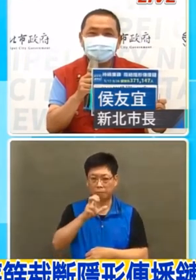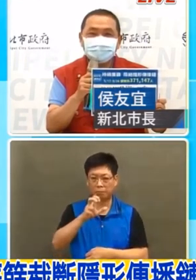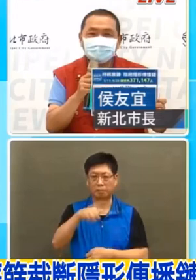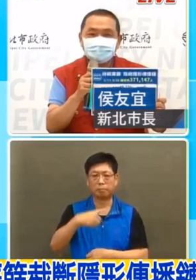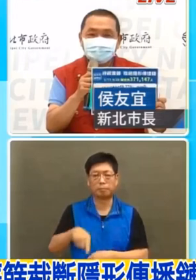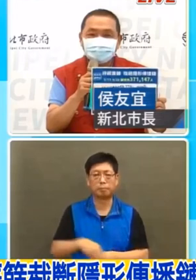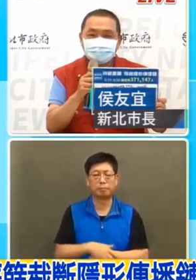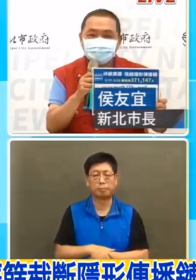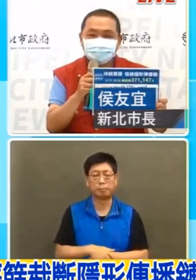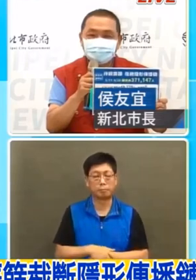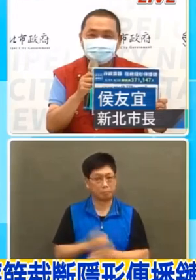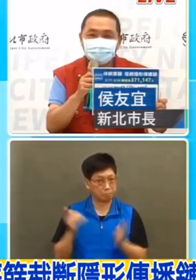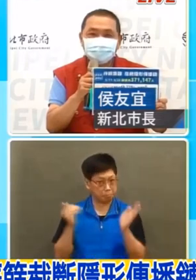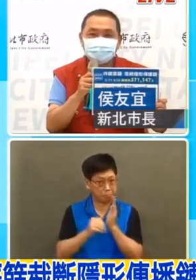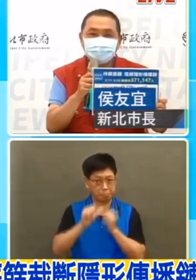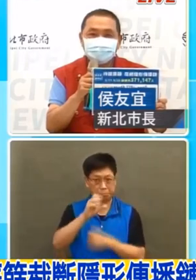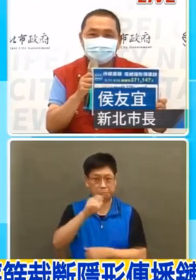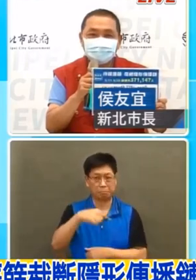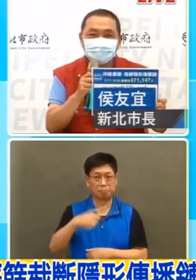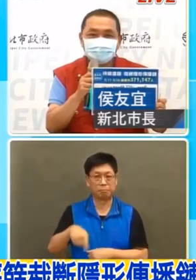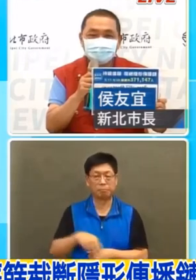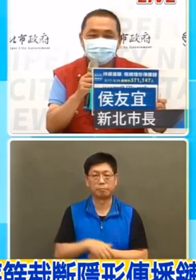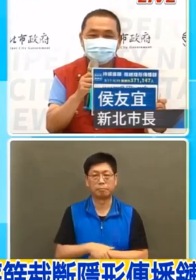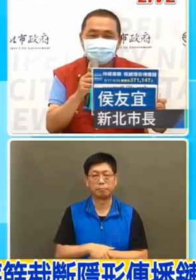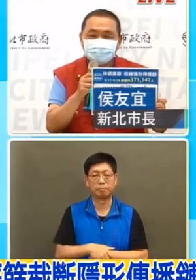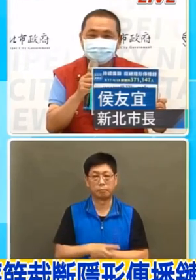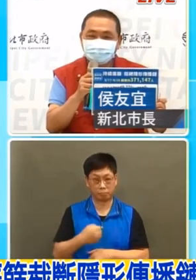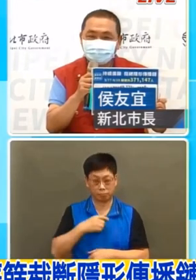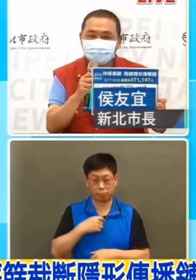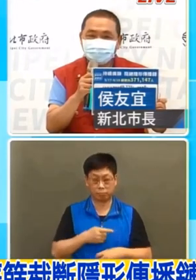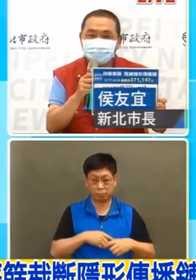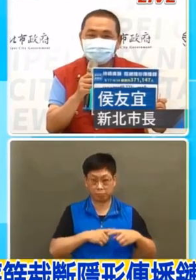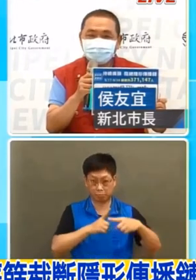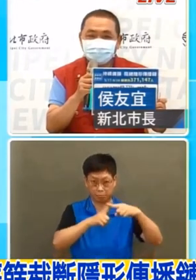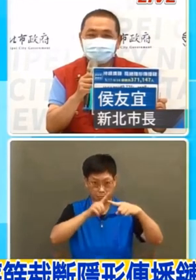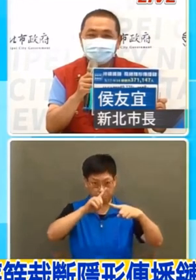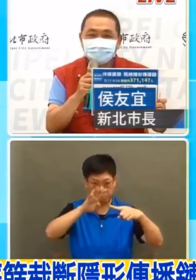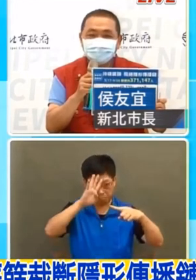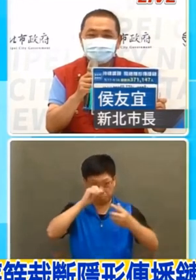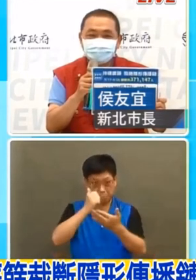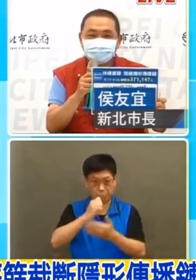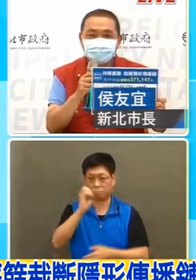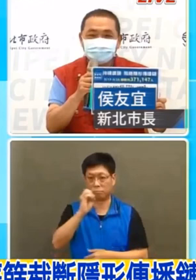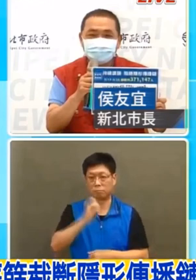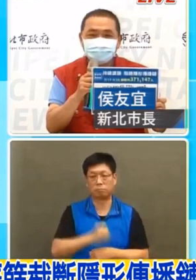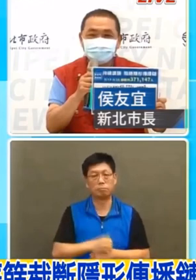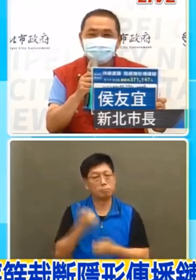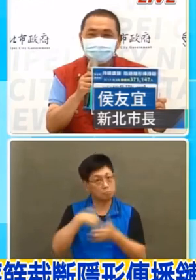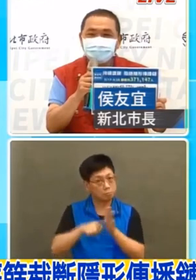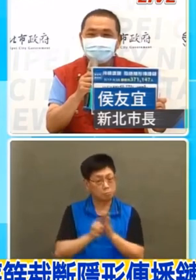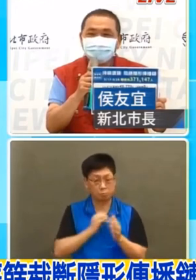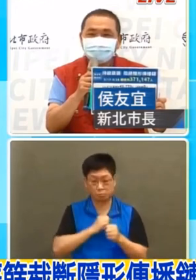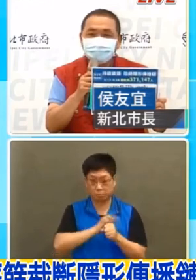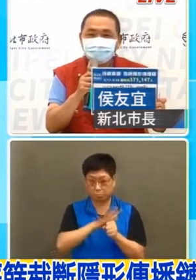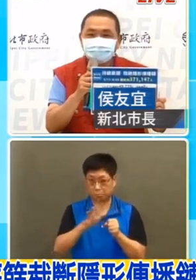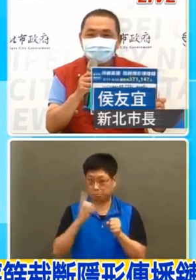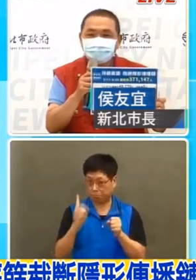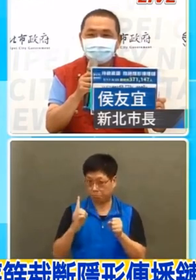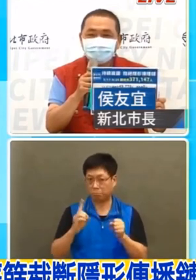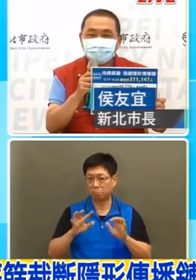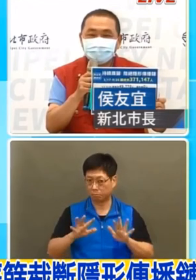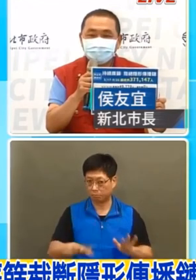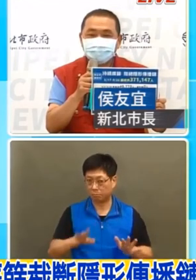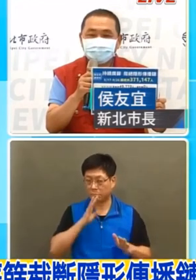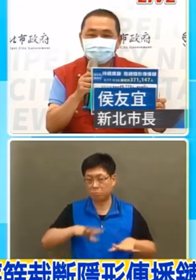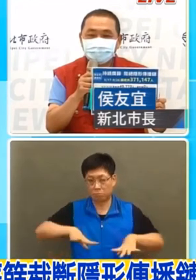49770人，将近50000人。我们的阳性数是0人，表示德尔塔病毒系列